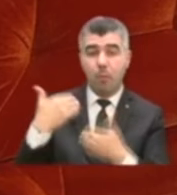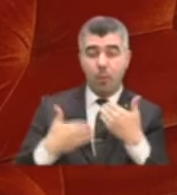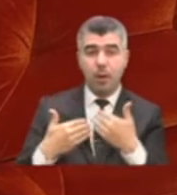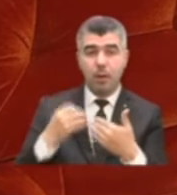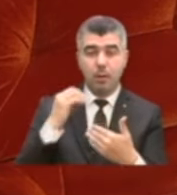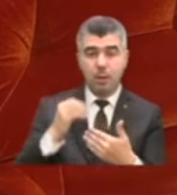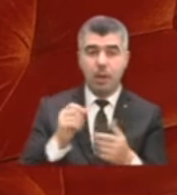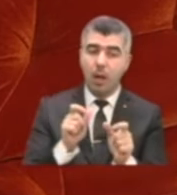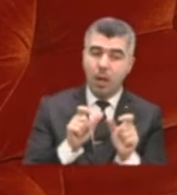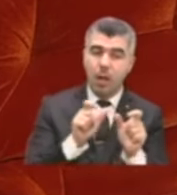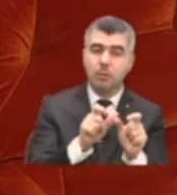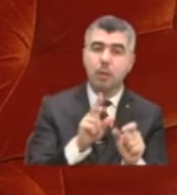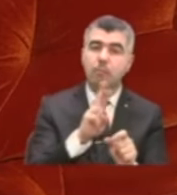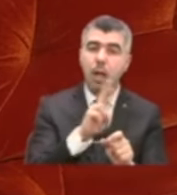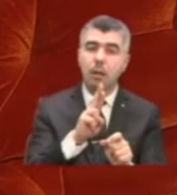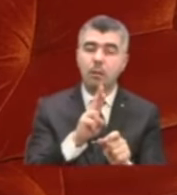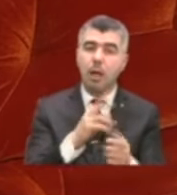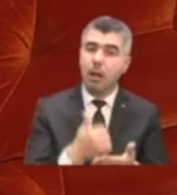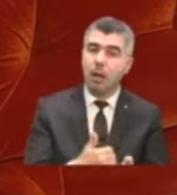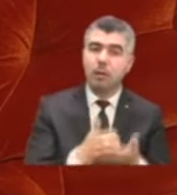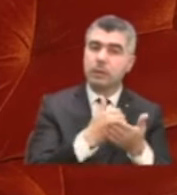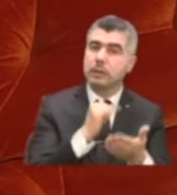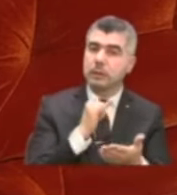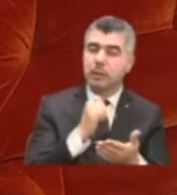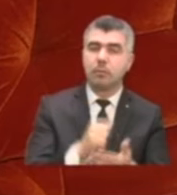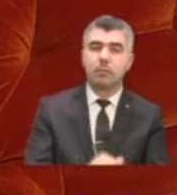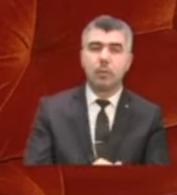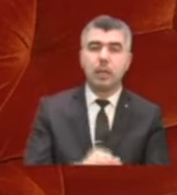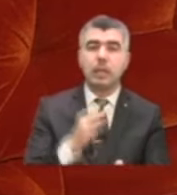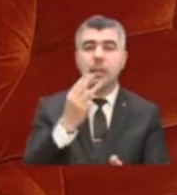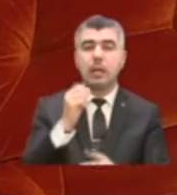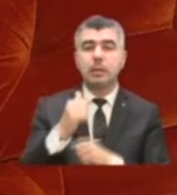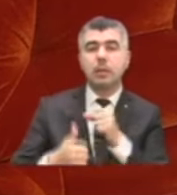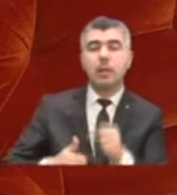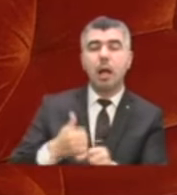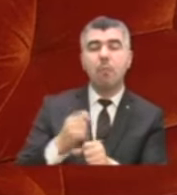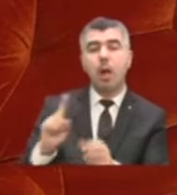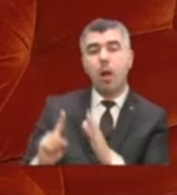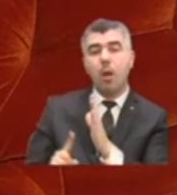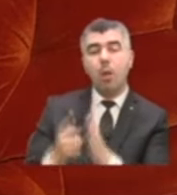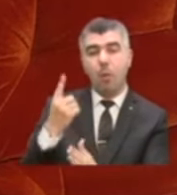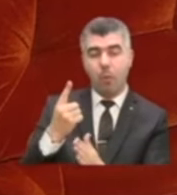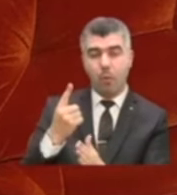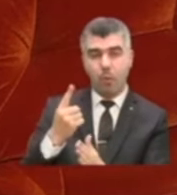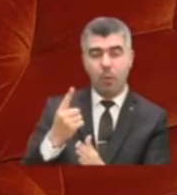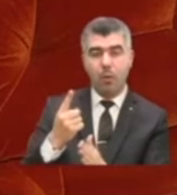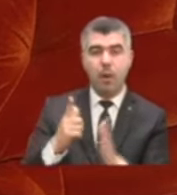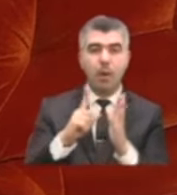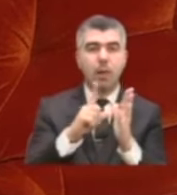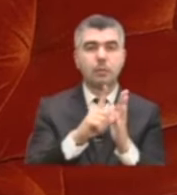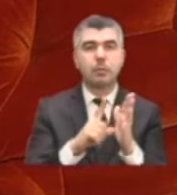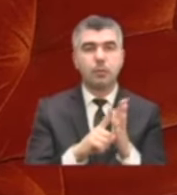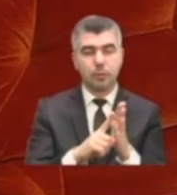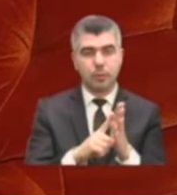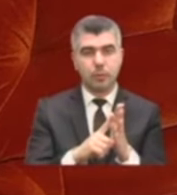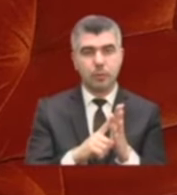لها واحد العنايه خاصه. لاول مره ومنذ 30 سنه تم استصدار القانون او